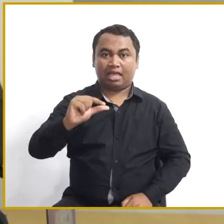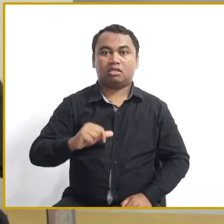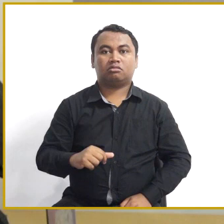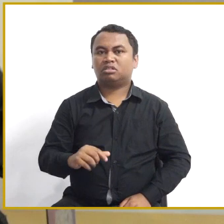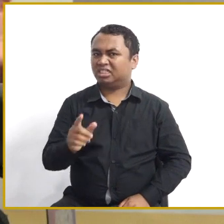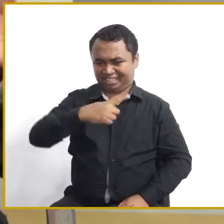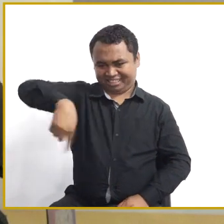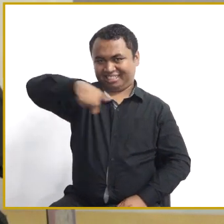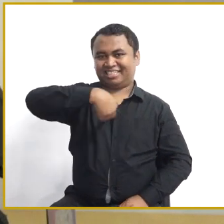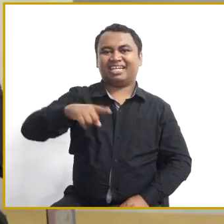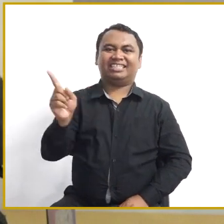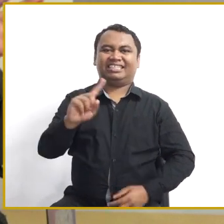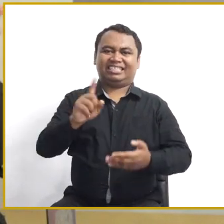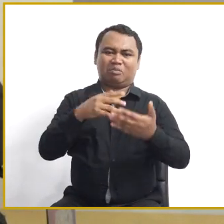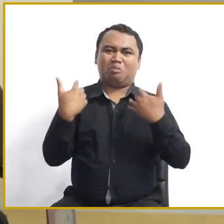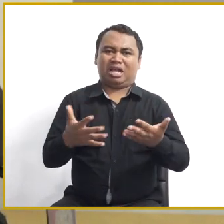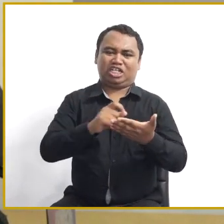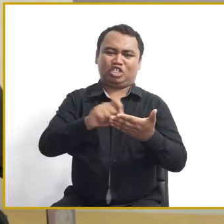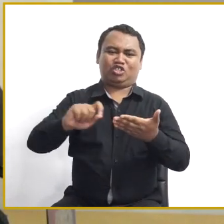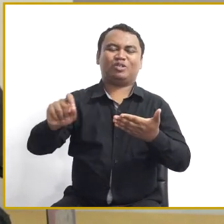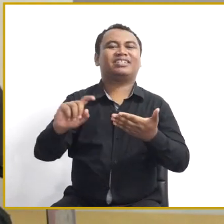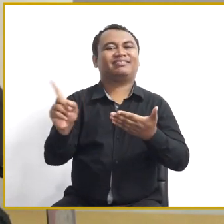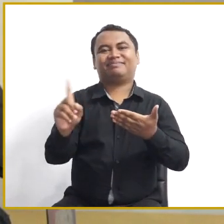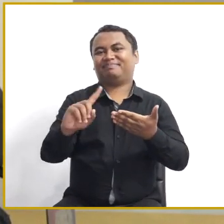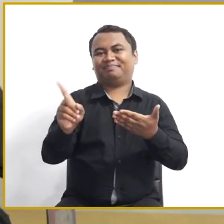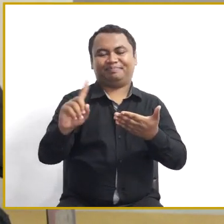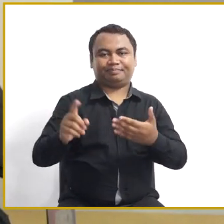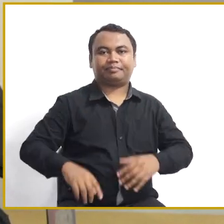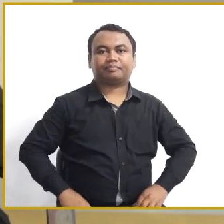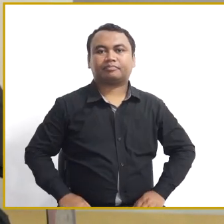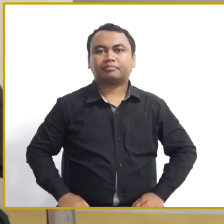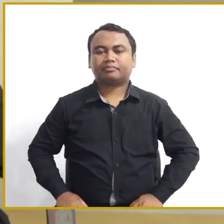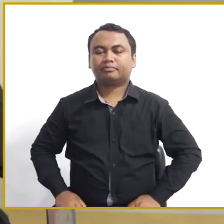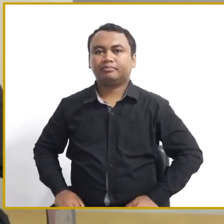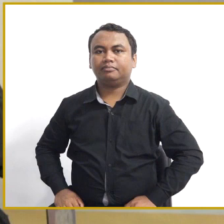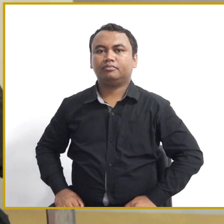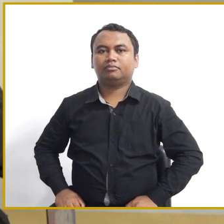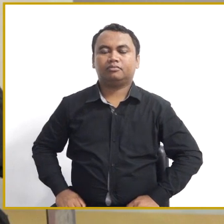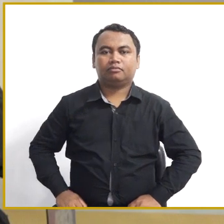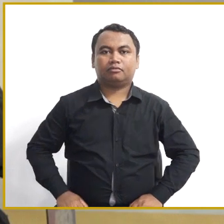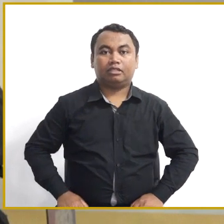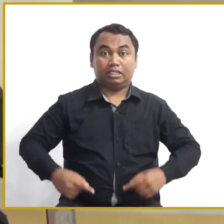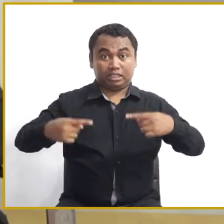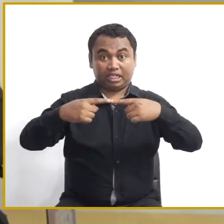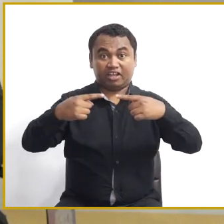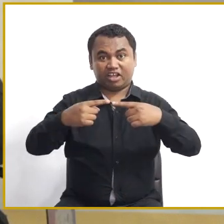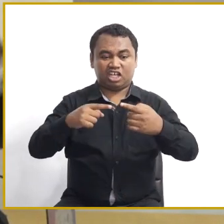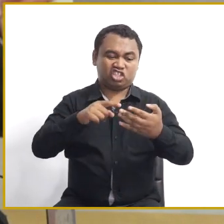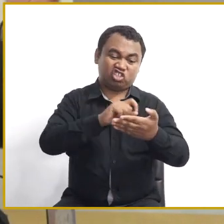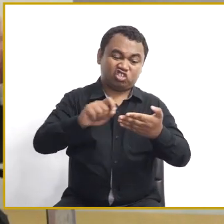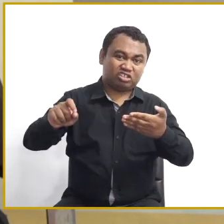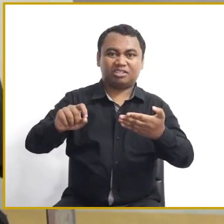tsika tsy manana trosa be zany resaka be zany tsy manana trosa be zany tsika fa ny troso omenatsika